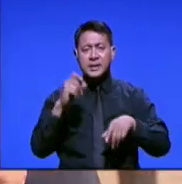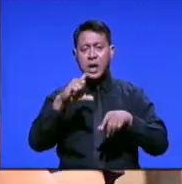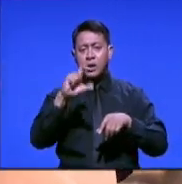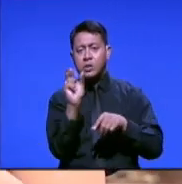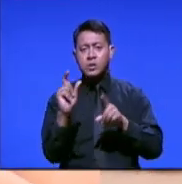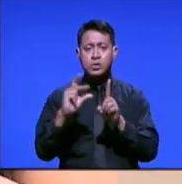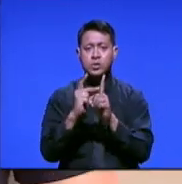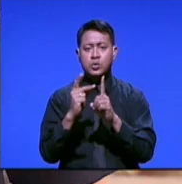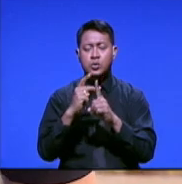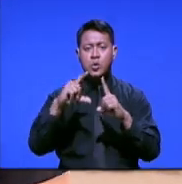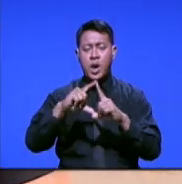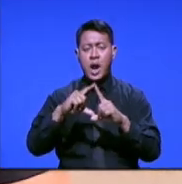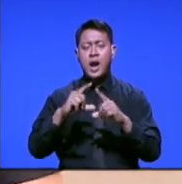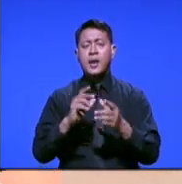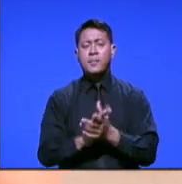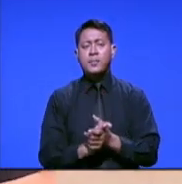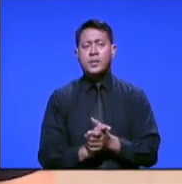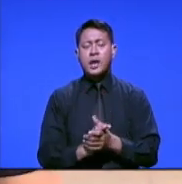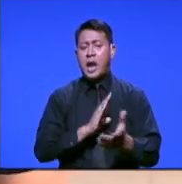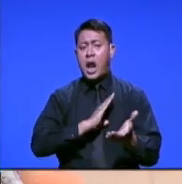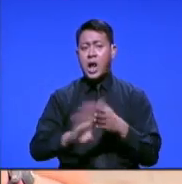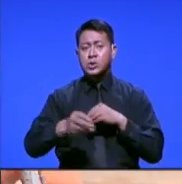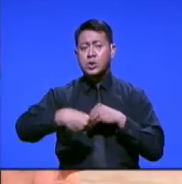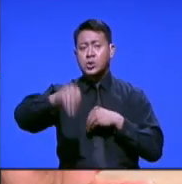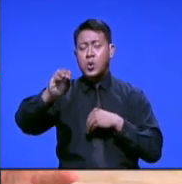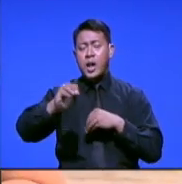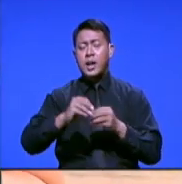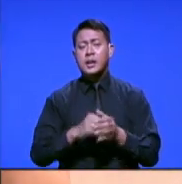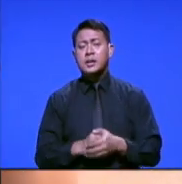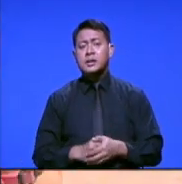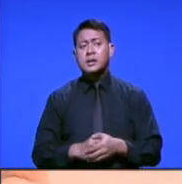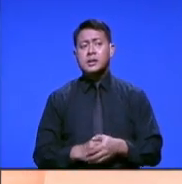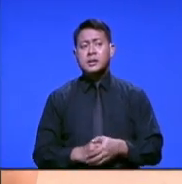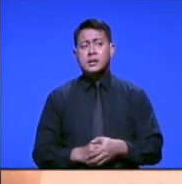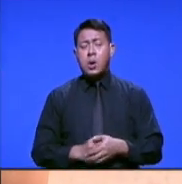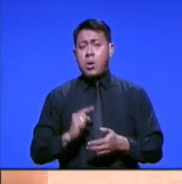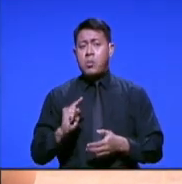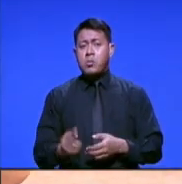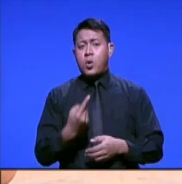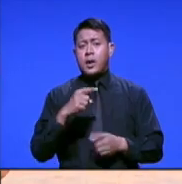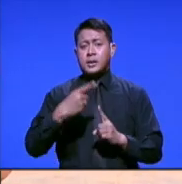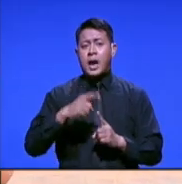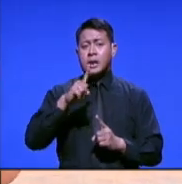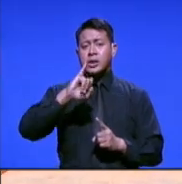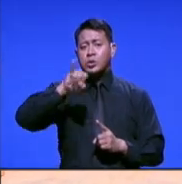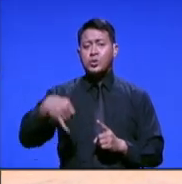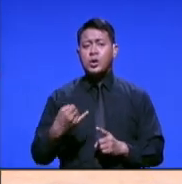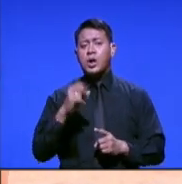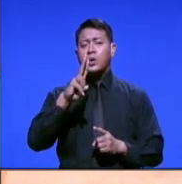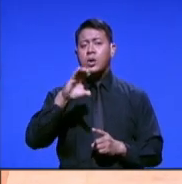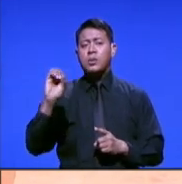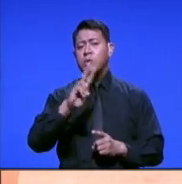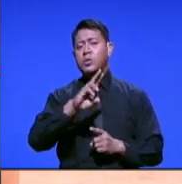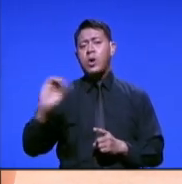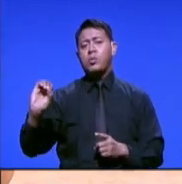pasaran ataupun yang langsung dijual ke konsumen. Dan hal ini akan direalisasikan mulai tanggal 1